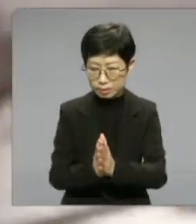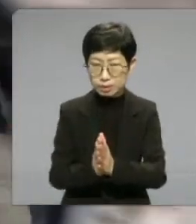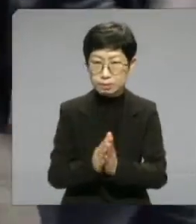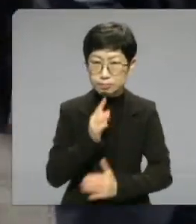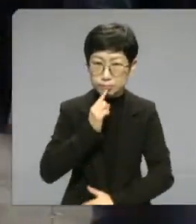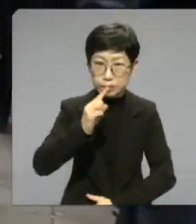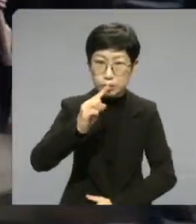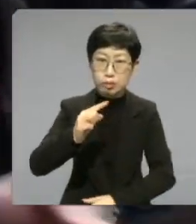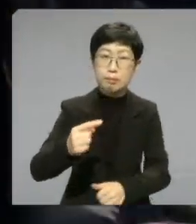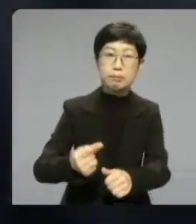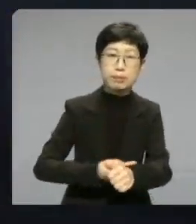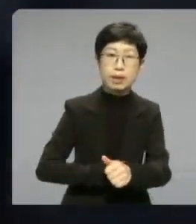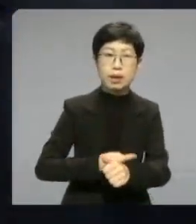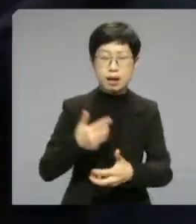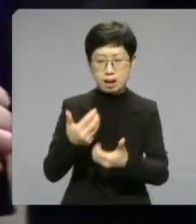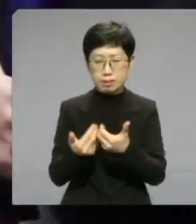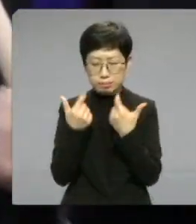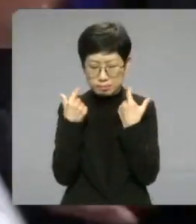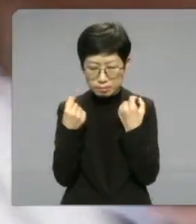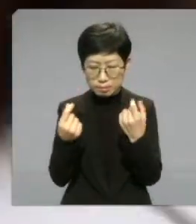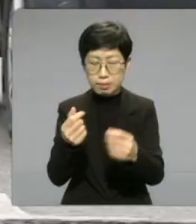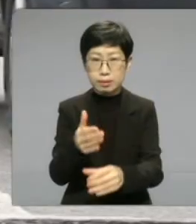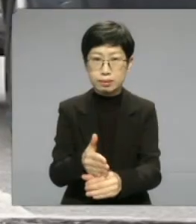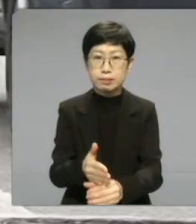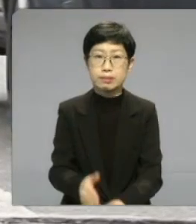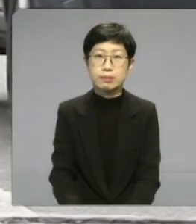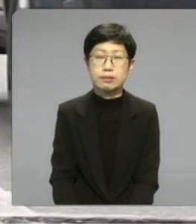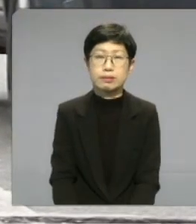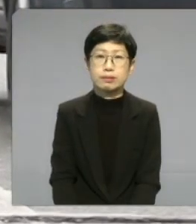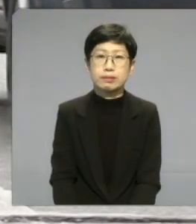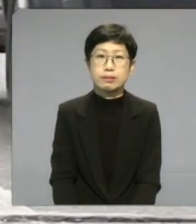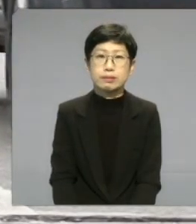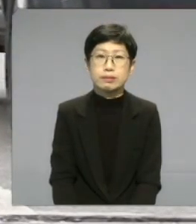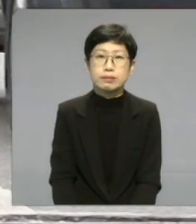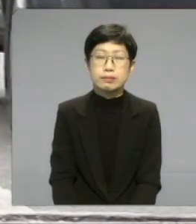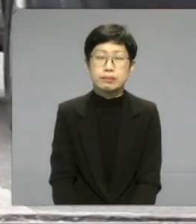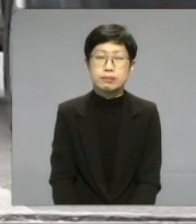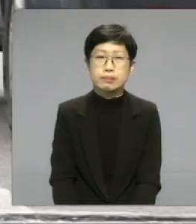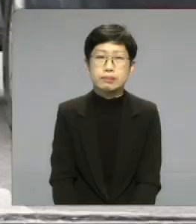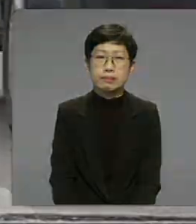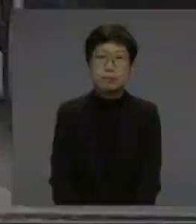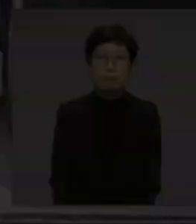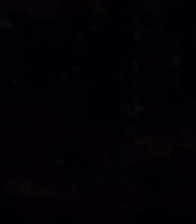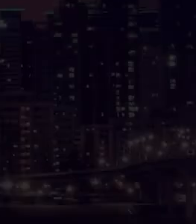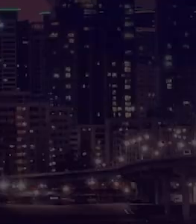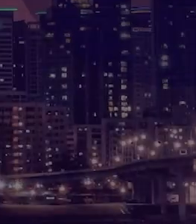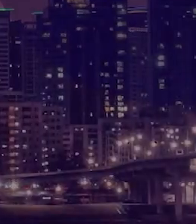갈등은 사그러들지 않고 있습니다. 월드뉴스 윤서영입니다.